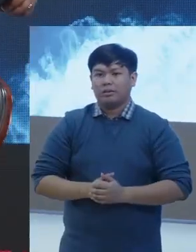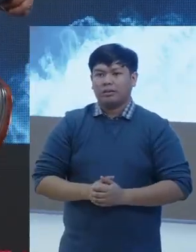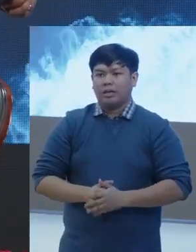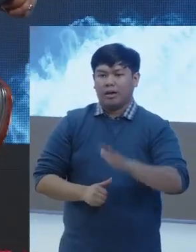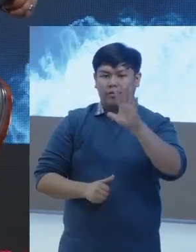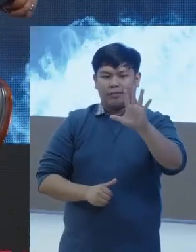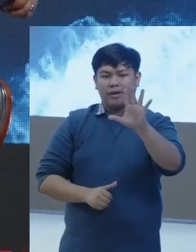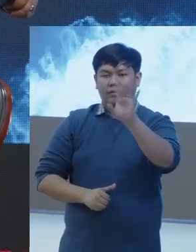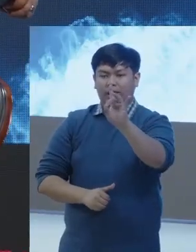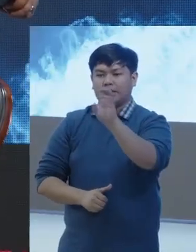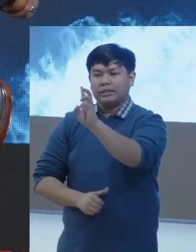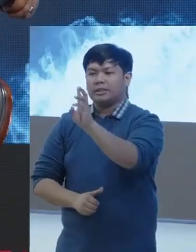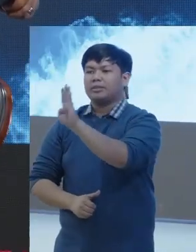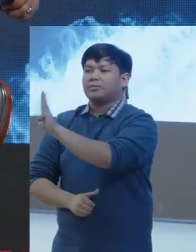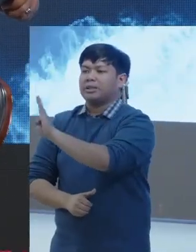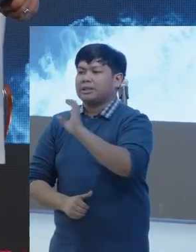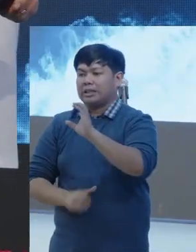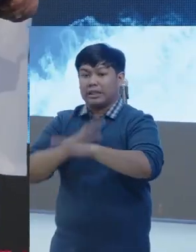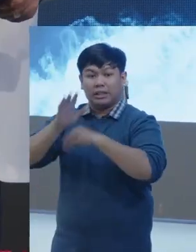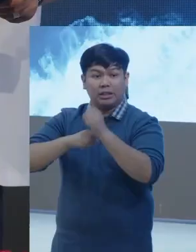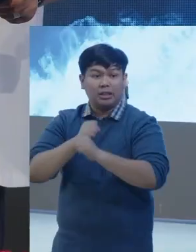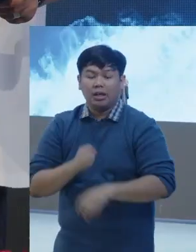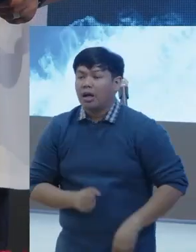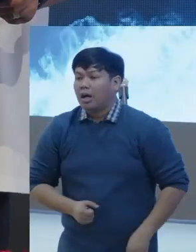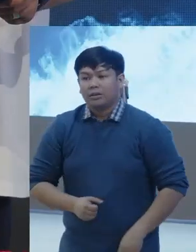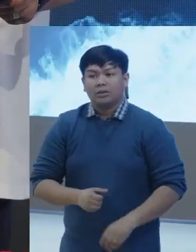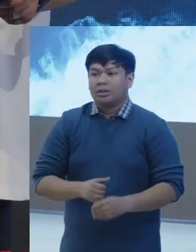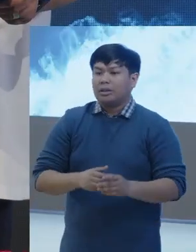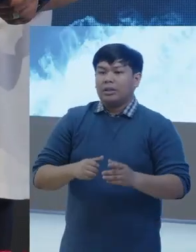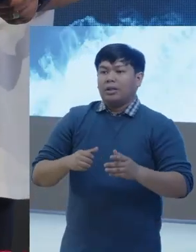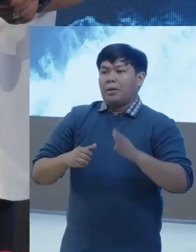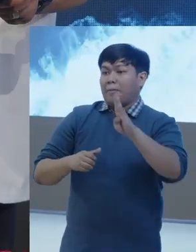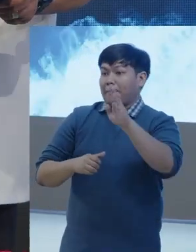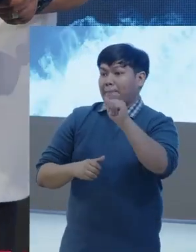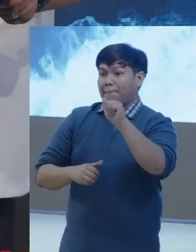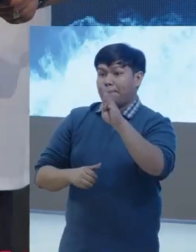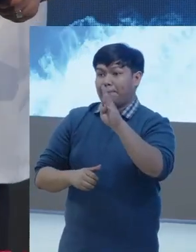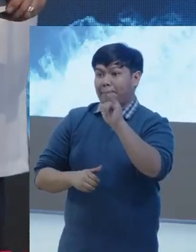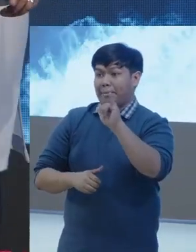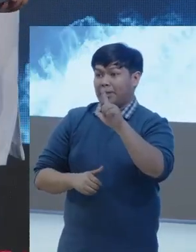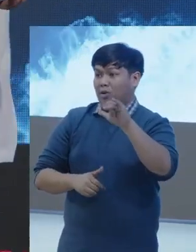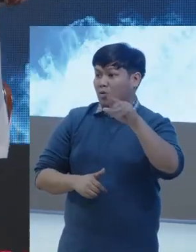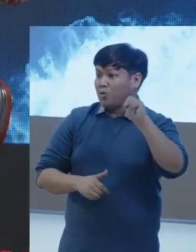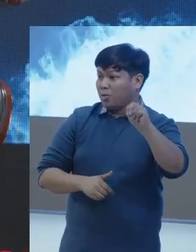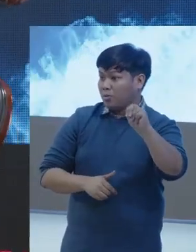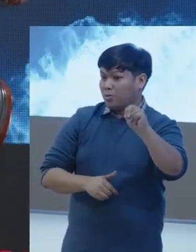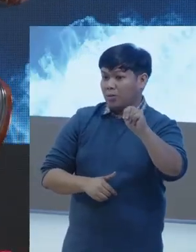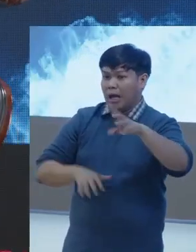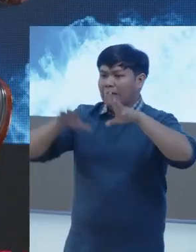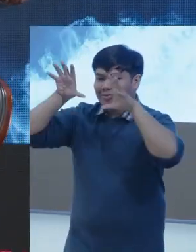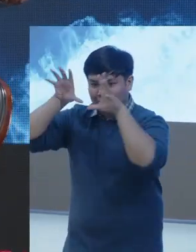BC, sila ay tinalo, nilipol, winasak, at